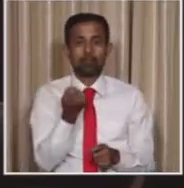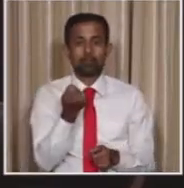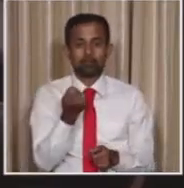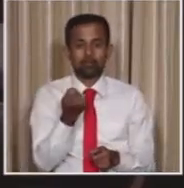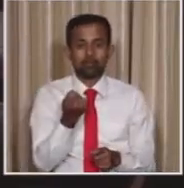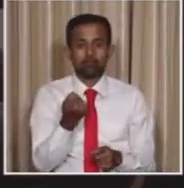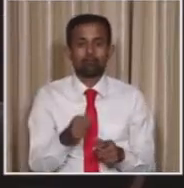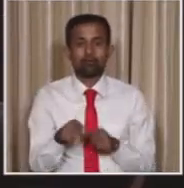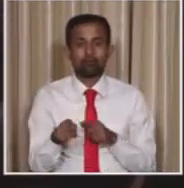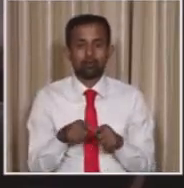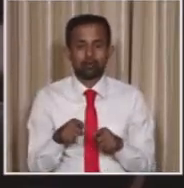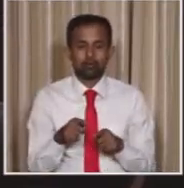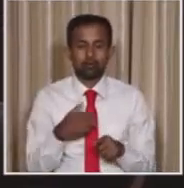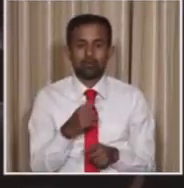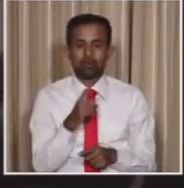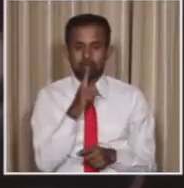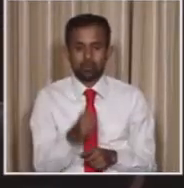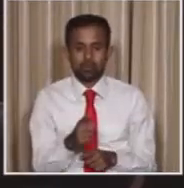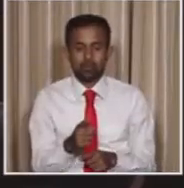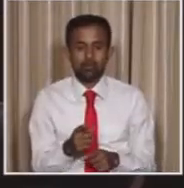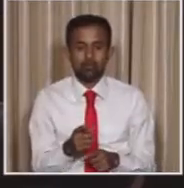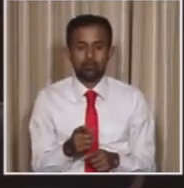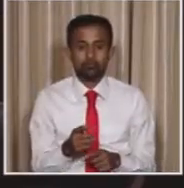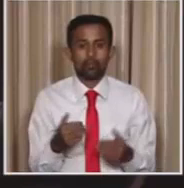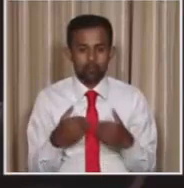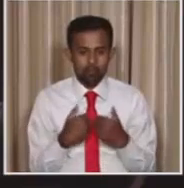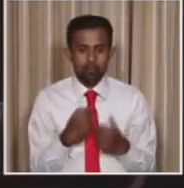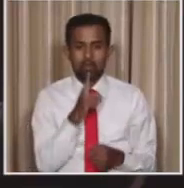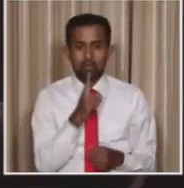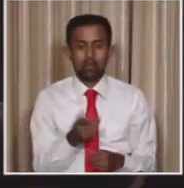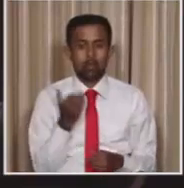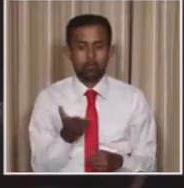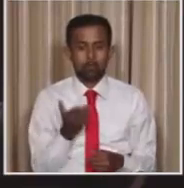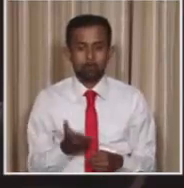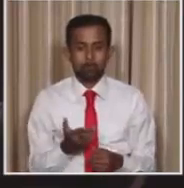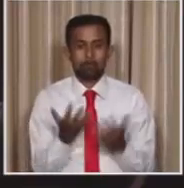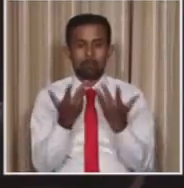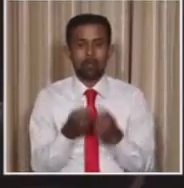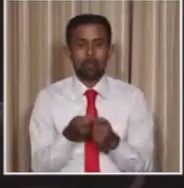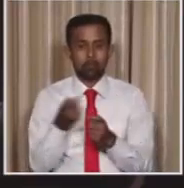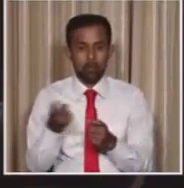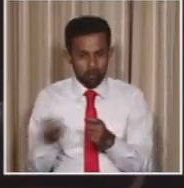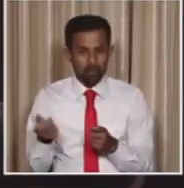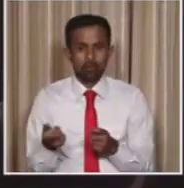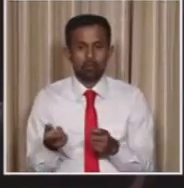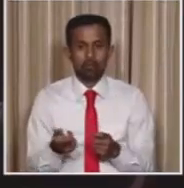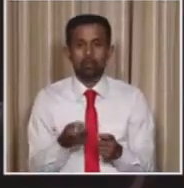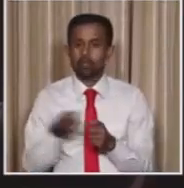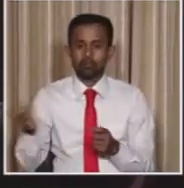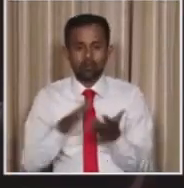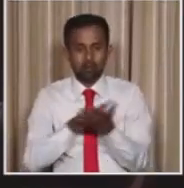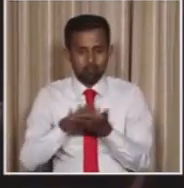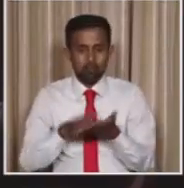ඉතින් මේවා මම කියන්නේ මේවා මොනවයිද අනේ මම කියනවා මේ ගාන ගෙවන්න මේවා ගෙවන්න ගෙවලා